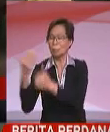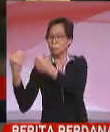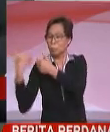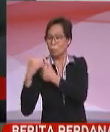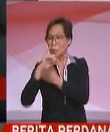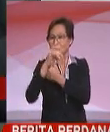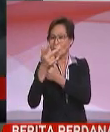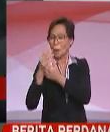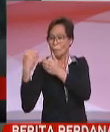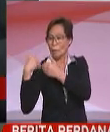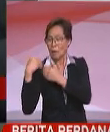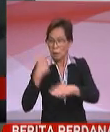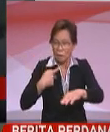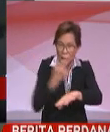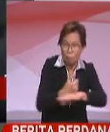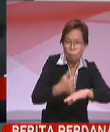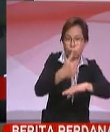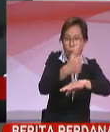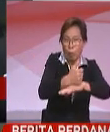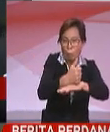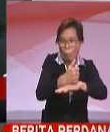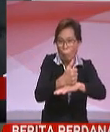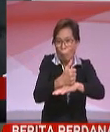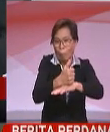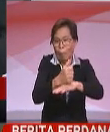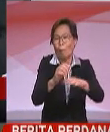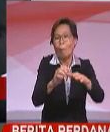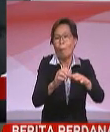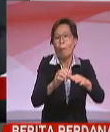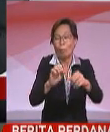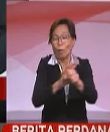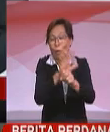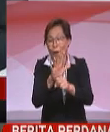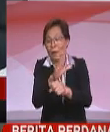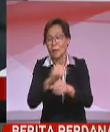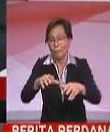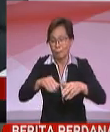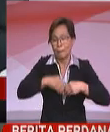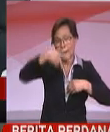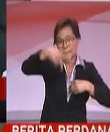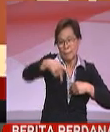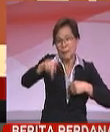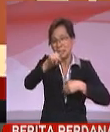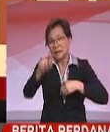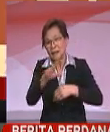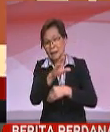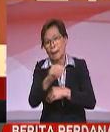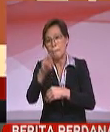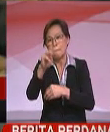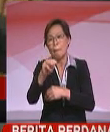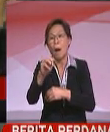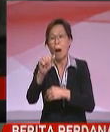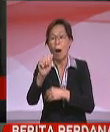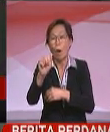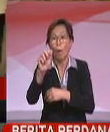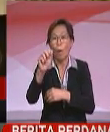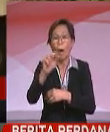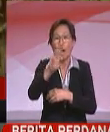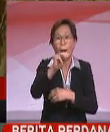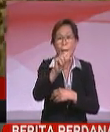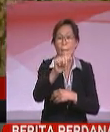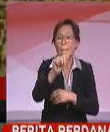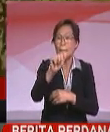kita menubuhkan musaadah COVID-19 disambut oleh PPZ MAWIP melalui musaadah